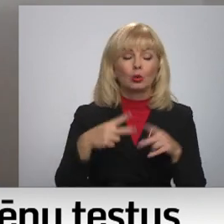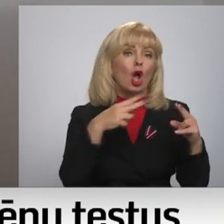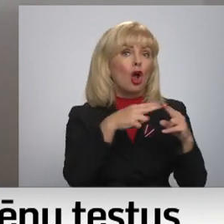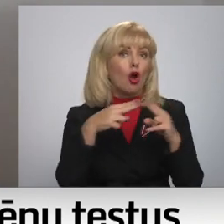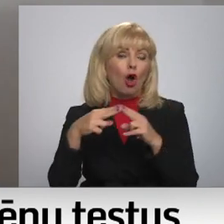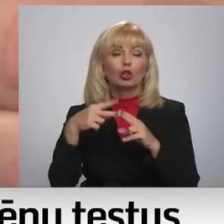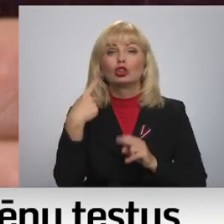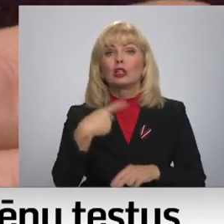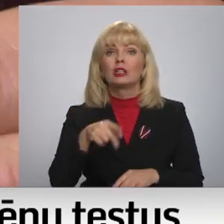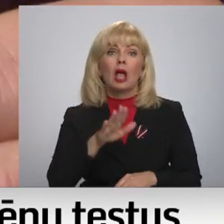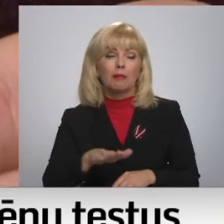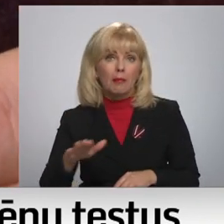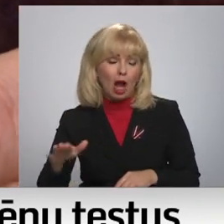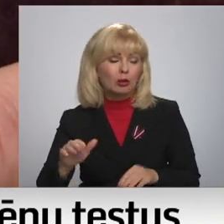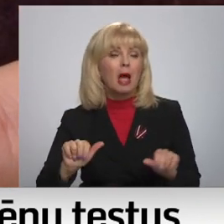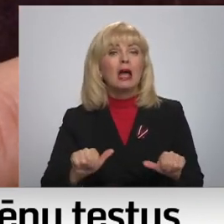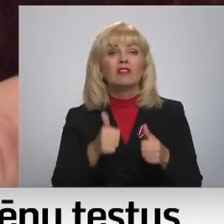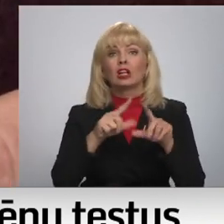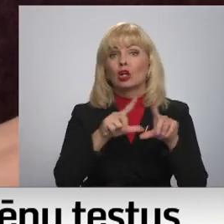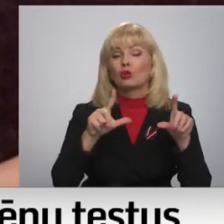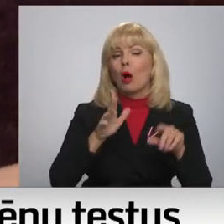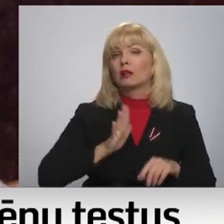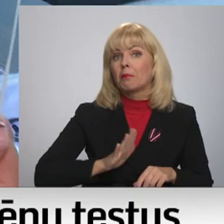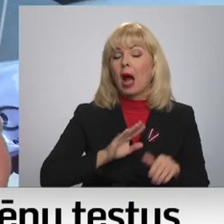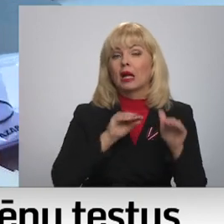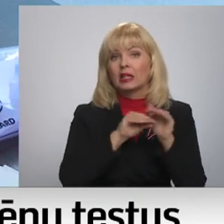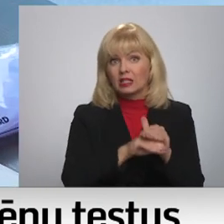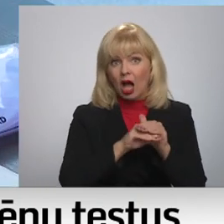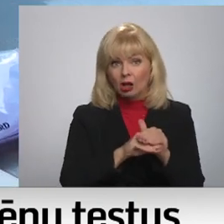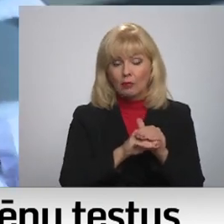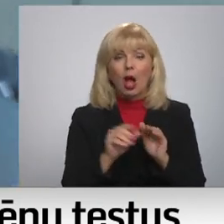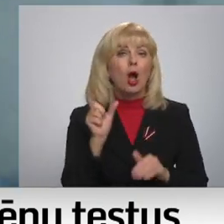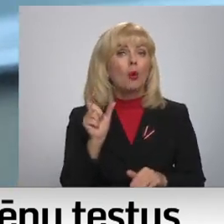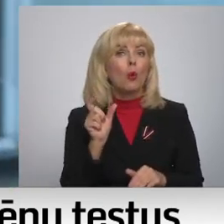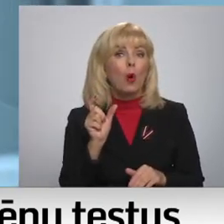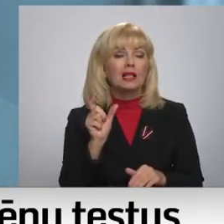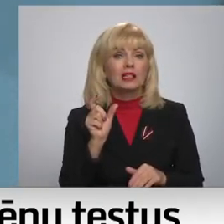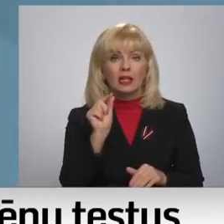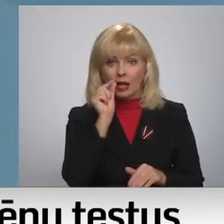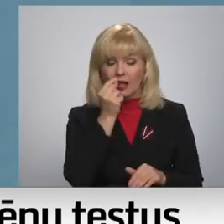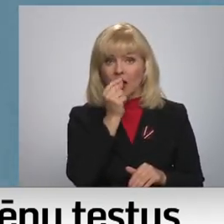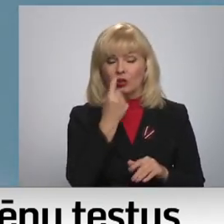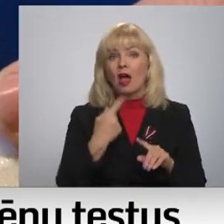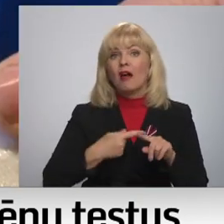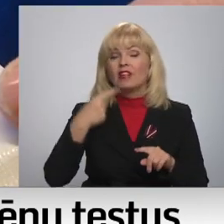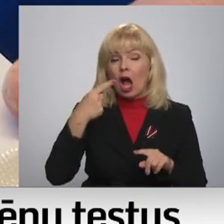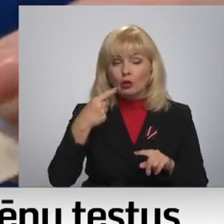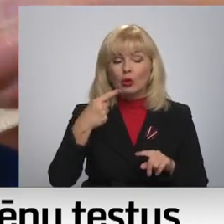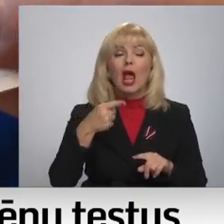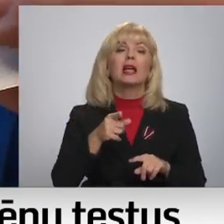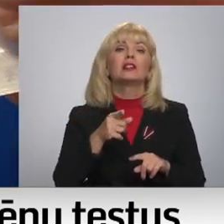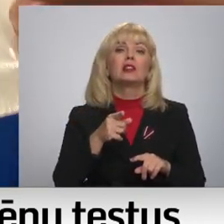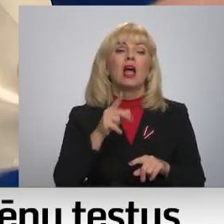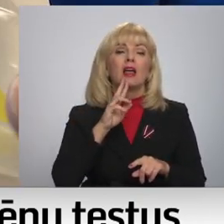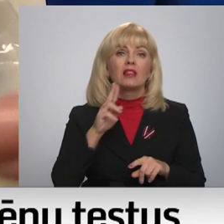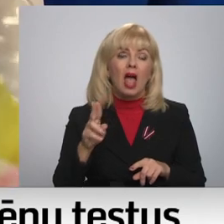ar citiem bērniem. Vienlaikus skolās pagaidām saglabāsies arī kociņu testi. Reizi nedēļā tiks veikts antigēnu tests